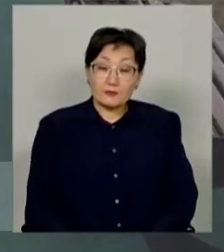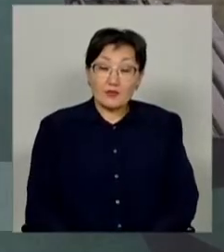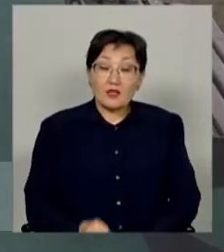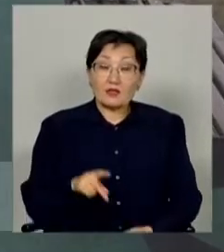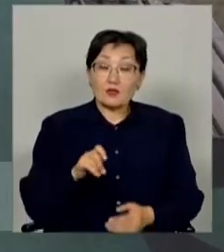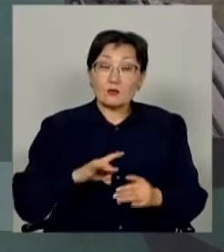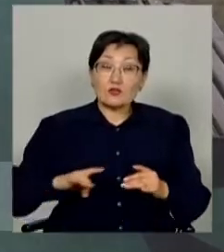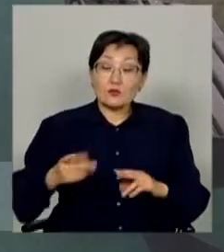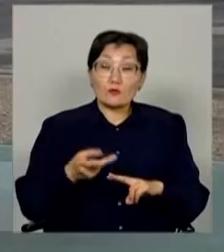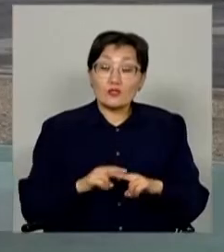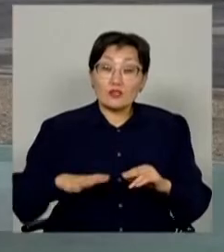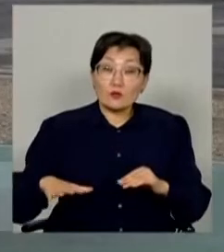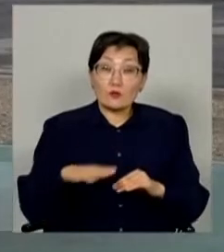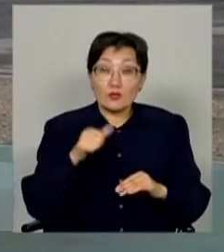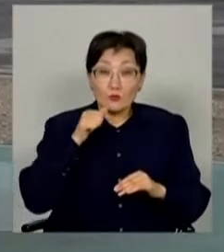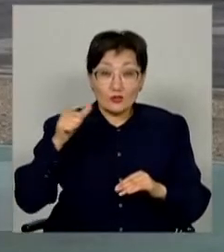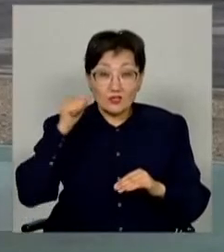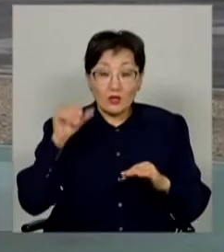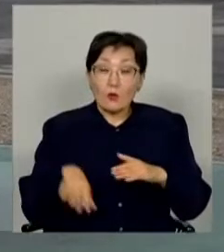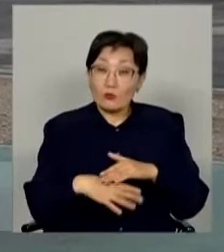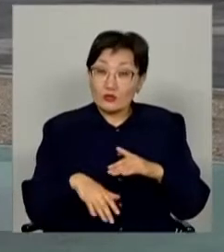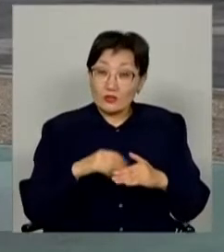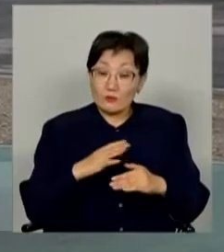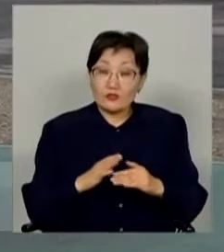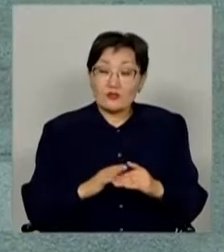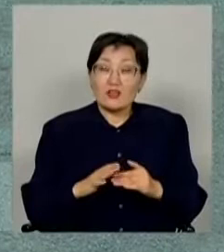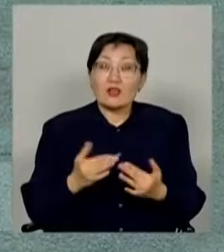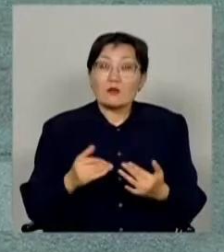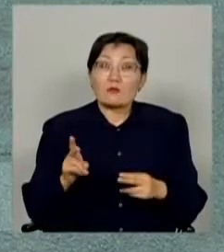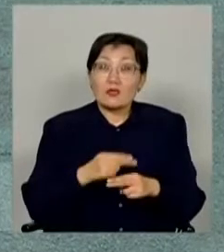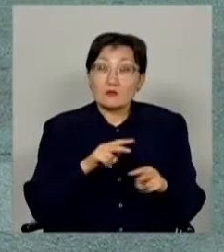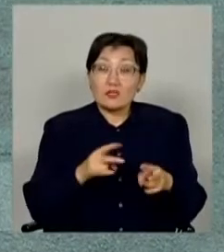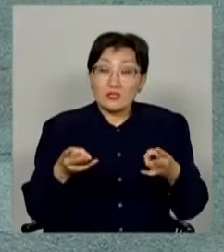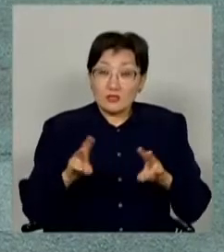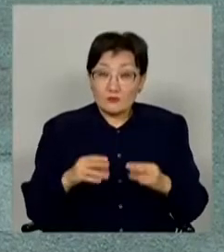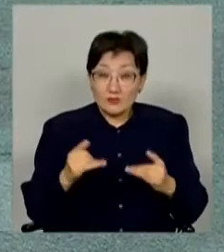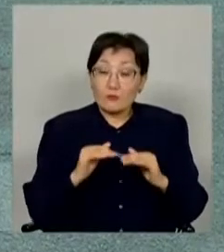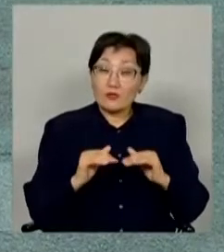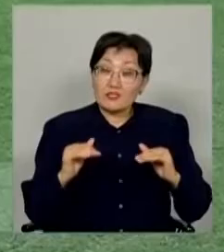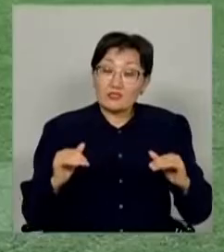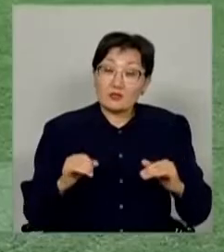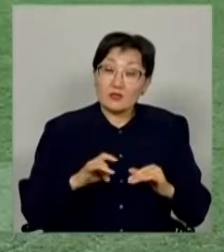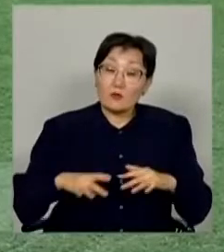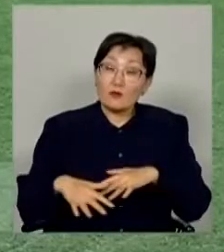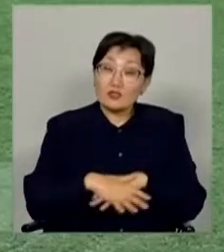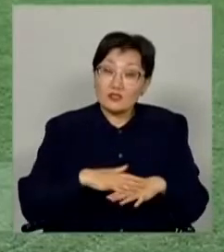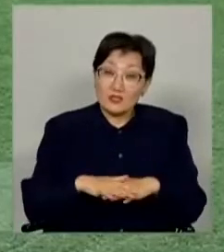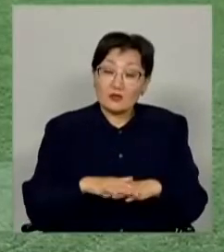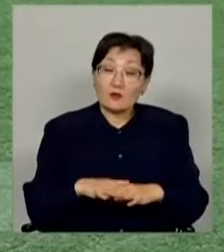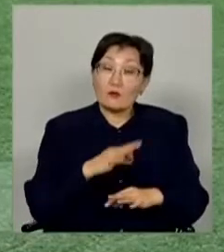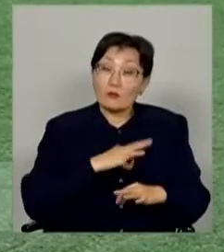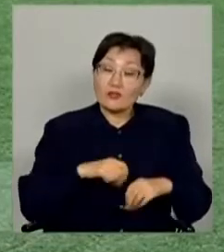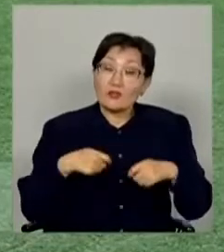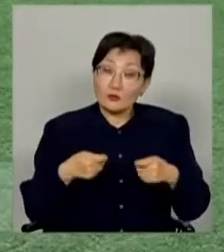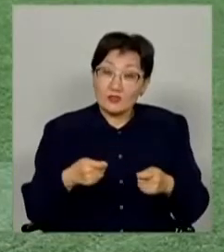Алатау ауданындағы бұл алаң өткен жылғана бос жатқан еді. Шөп шалаң өсіп, қараусыз қалған. Ал қазір балалар мен аудан тұрғындарының игілігіне жарап